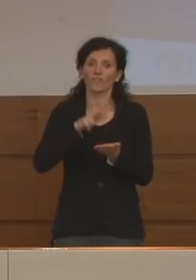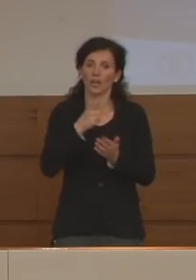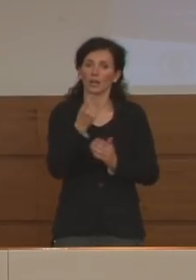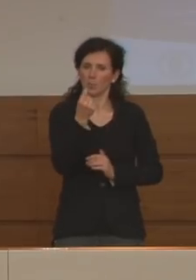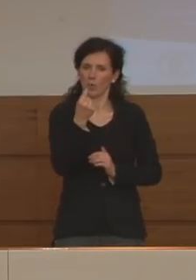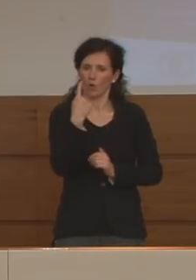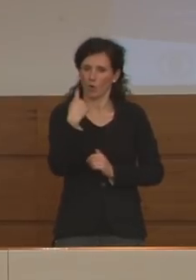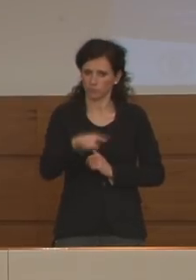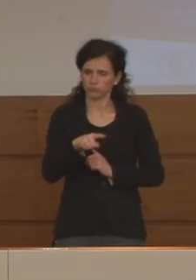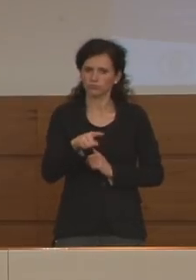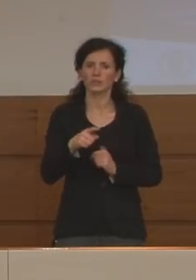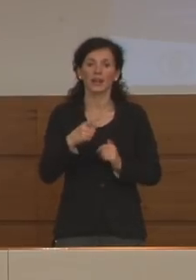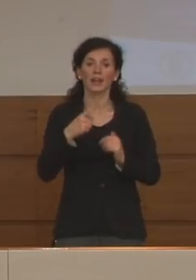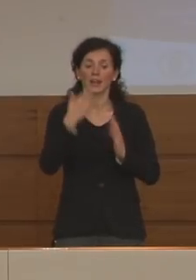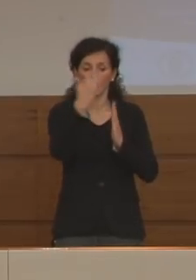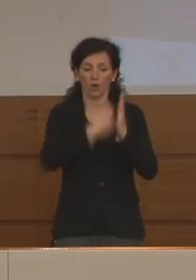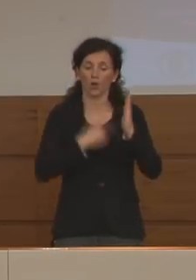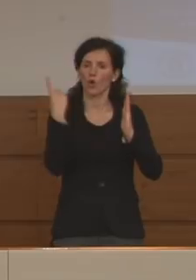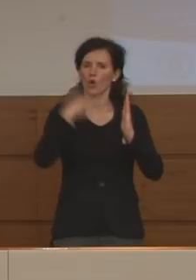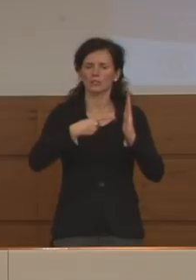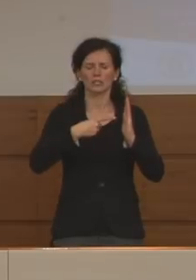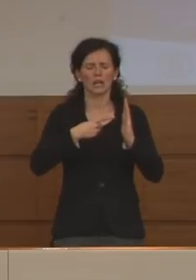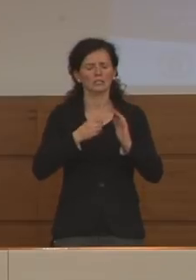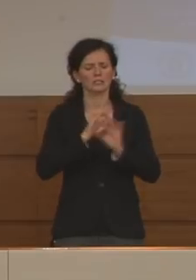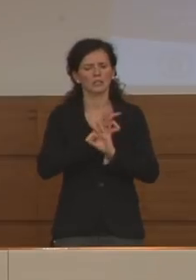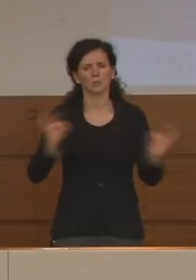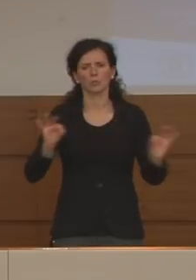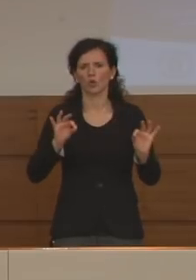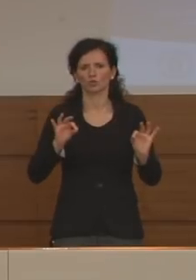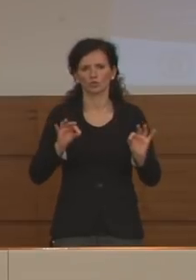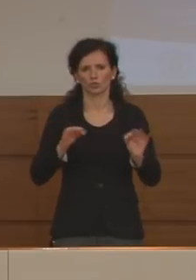questa ordinanza sarà immediatamente operativa